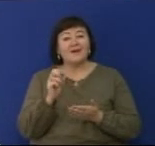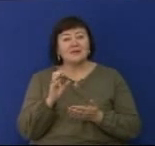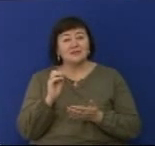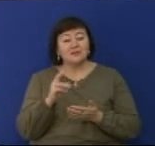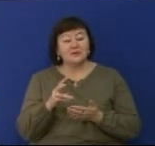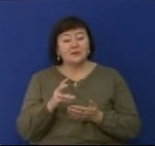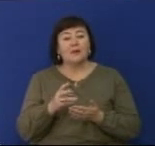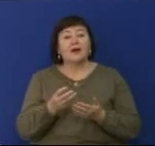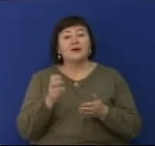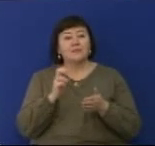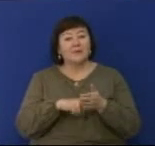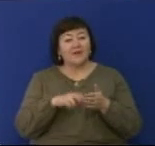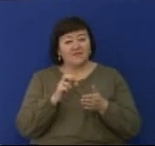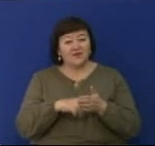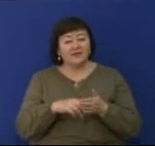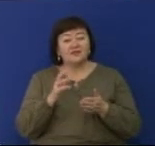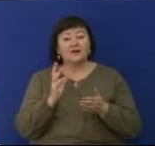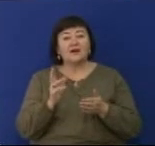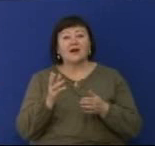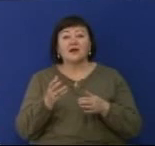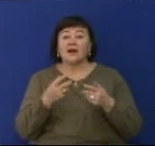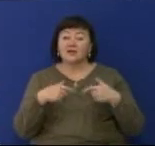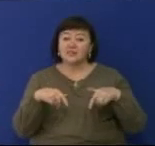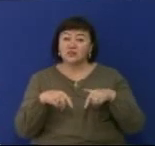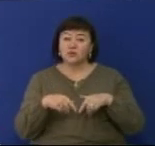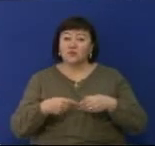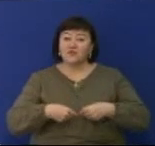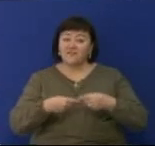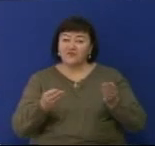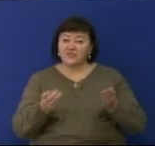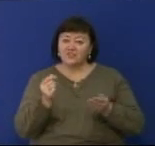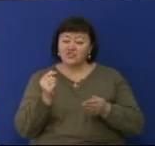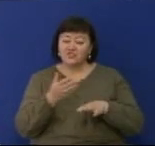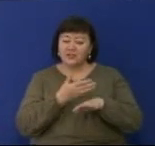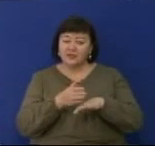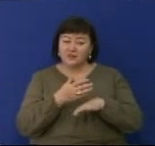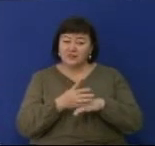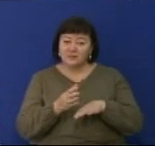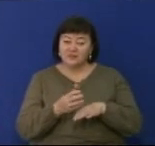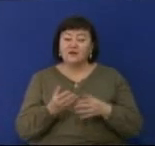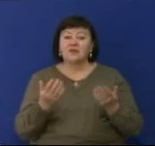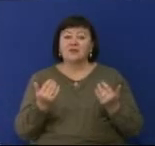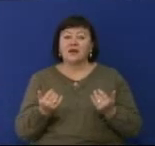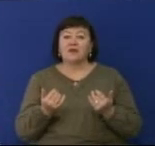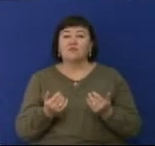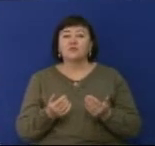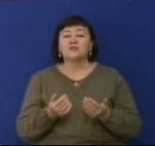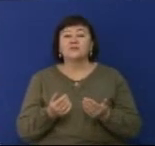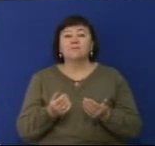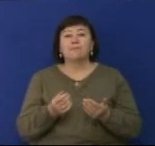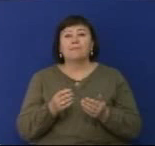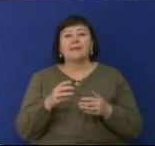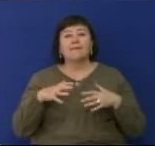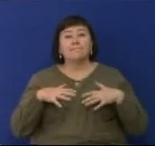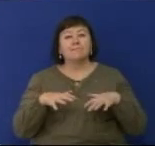выдачи микрокредитов для многодетных семей напомним помощь осуществляется в рамках второго направления программы развития продуктивной занятости и массового